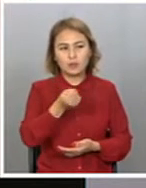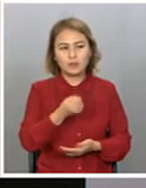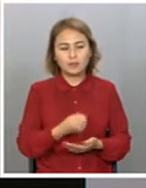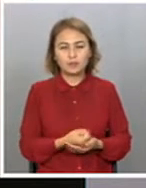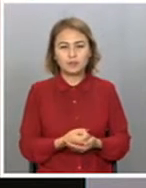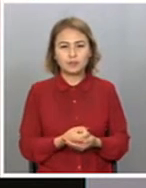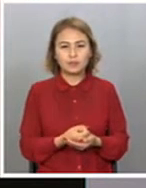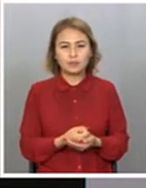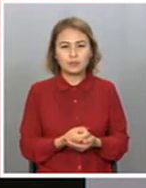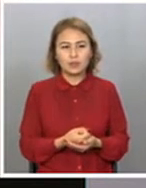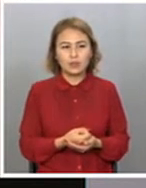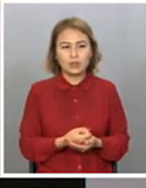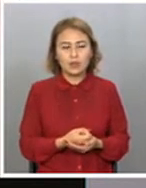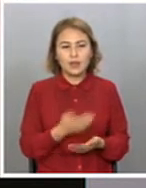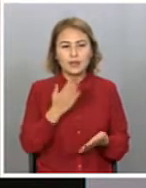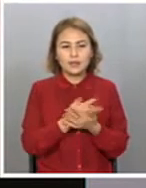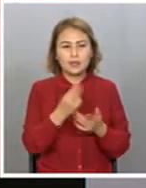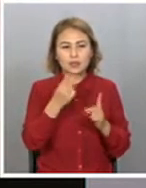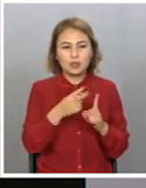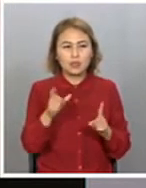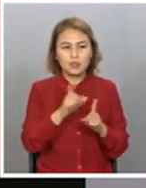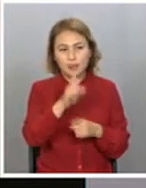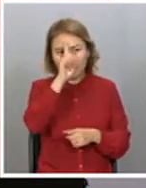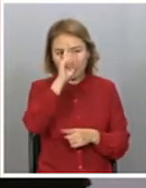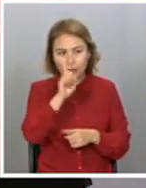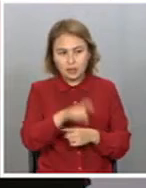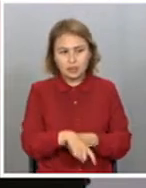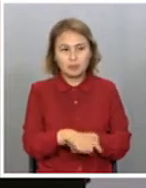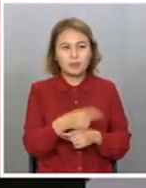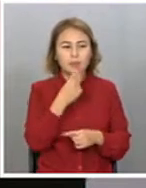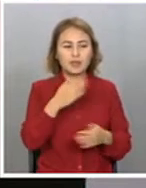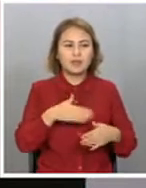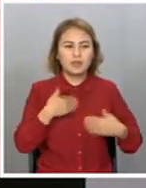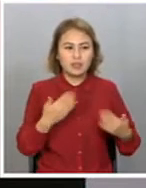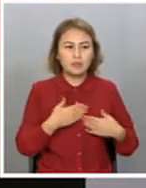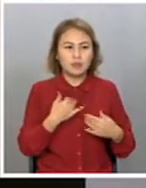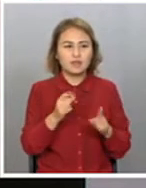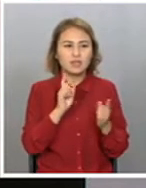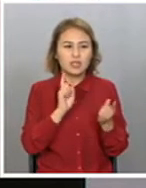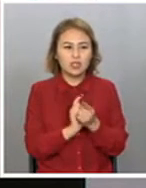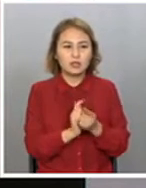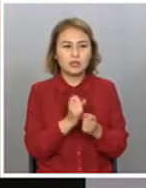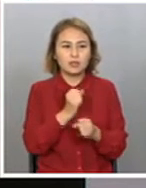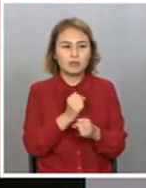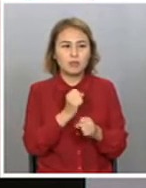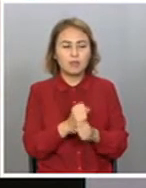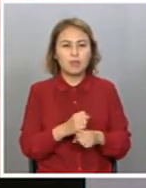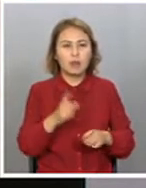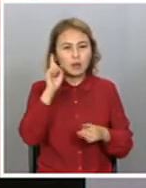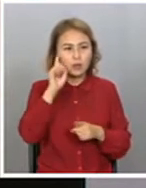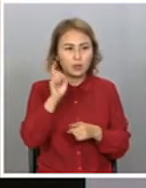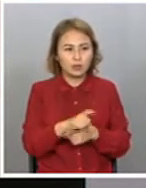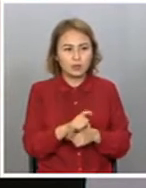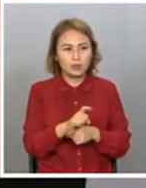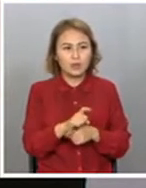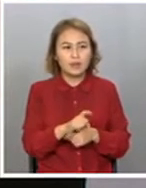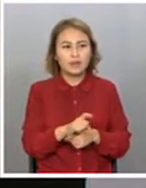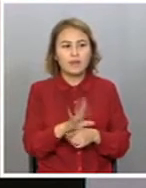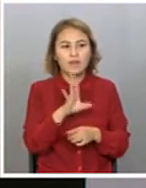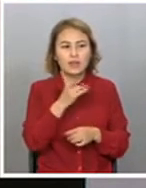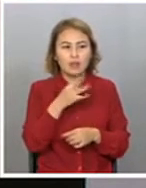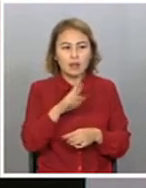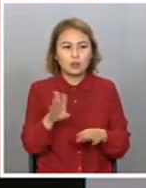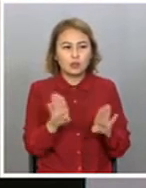взрослым. Значение слова «кланяться» – приветствовать при встрече, делать поклон.